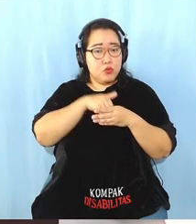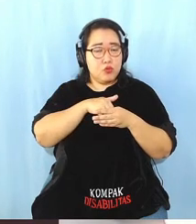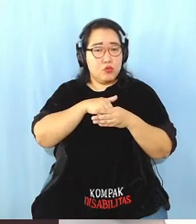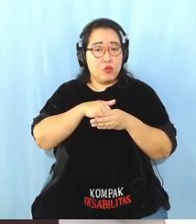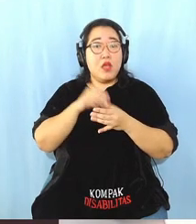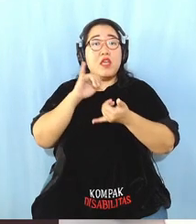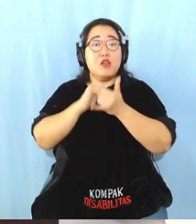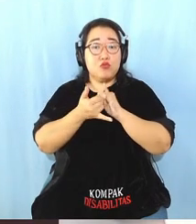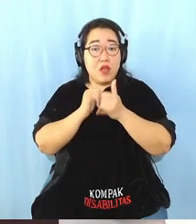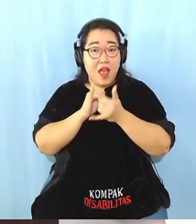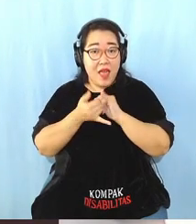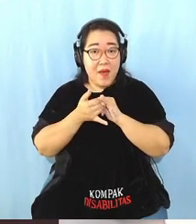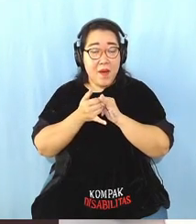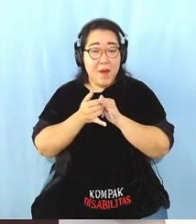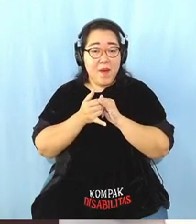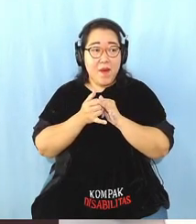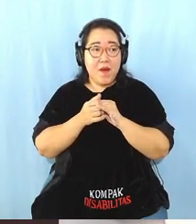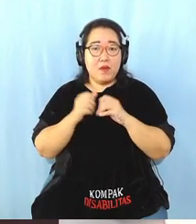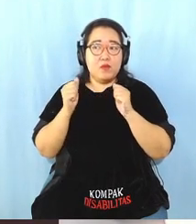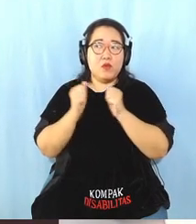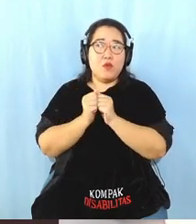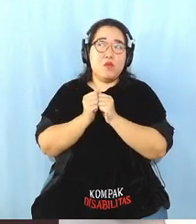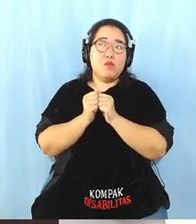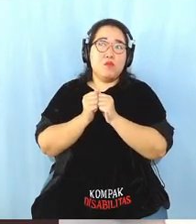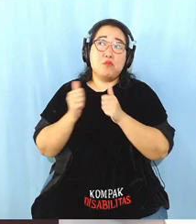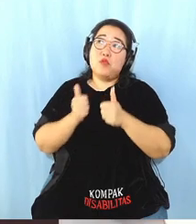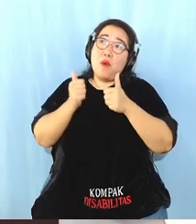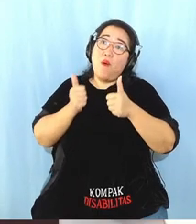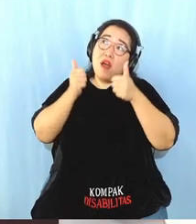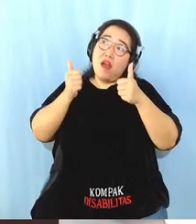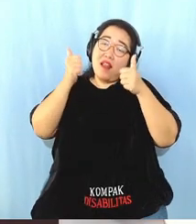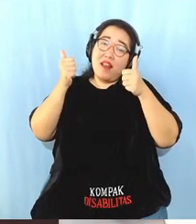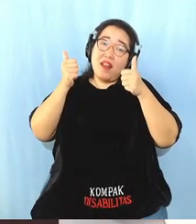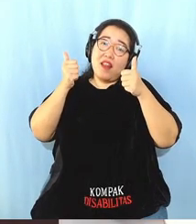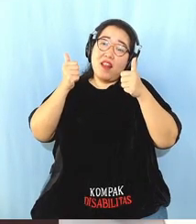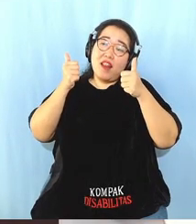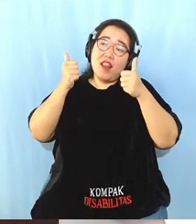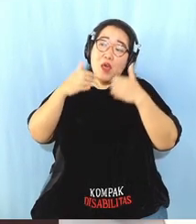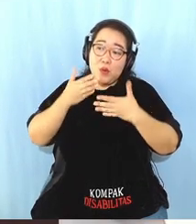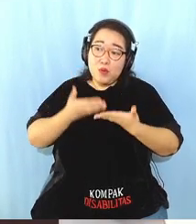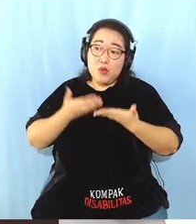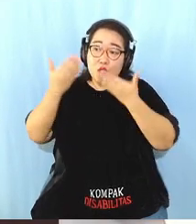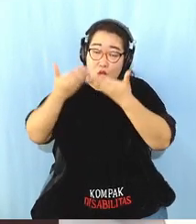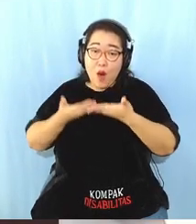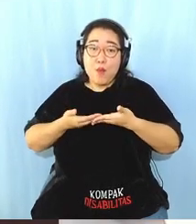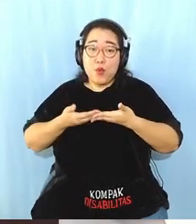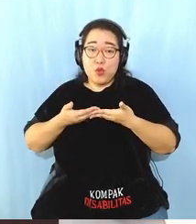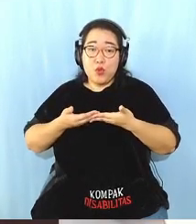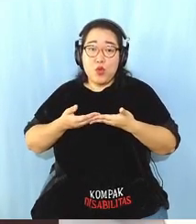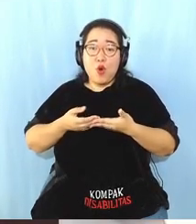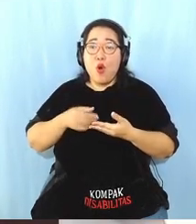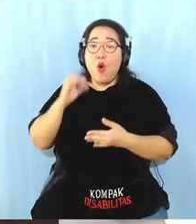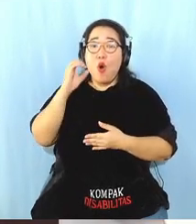dengan kemegahan yang luar biasa, disambut oleh orang-orang